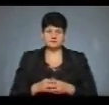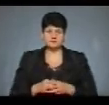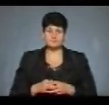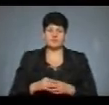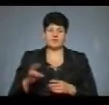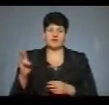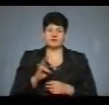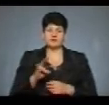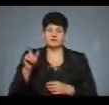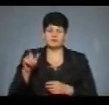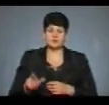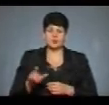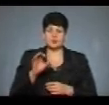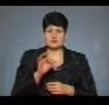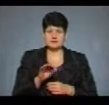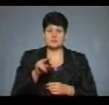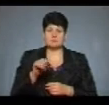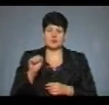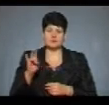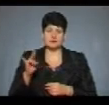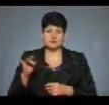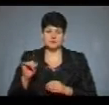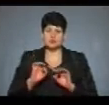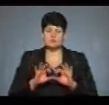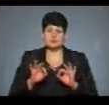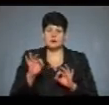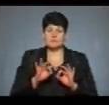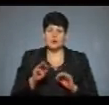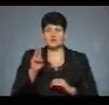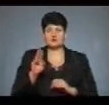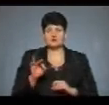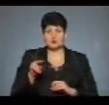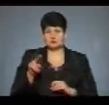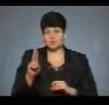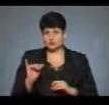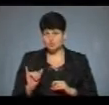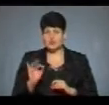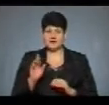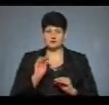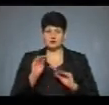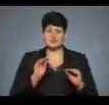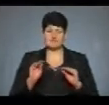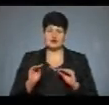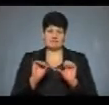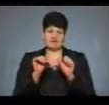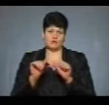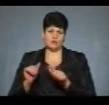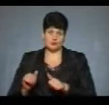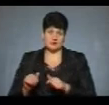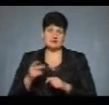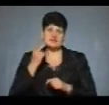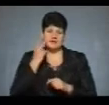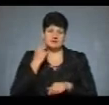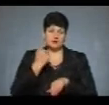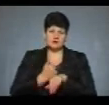спільноти Марійської дружини отець Пантелеймон розповідає про шопку та як розставлять фігури. В центрі завжди є народження Ісуса